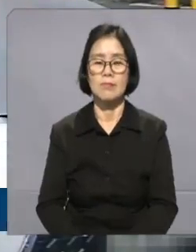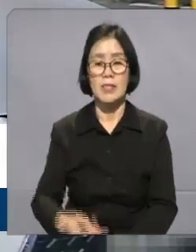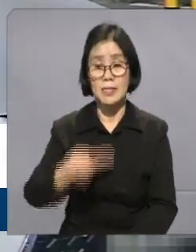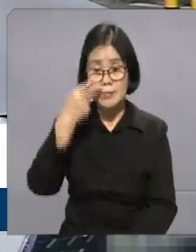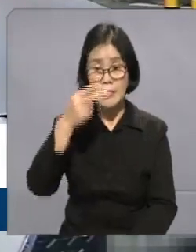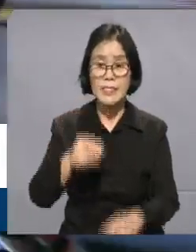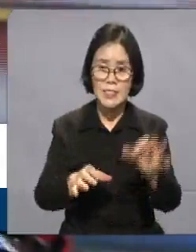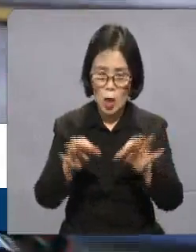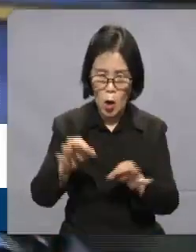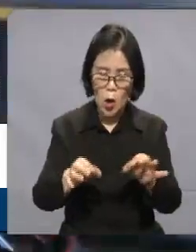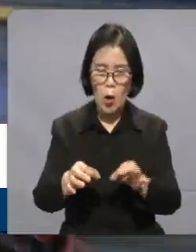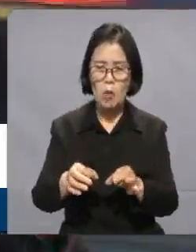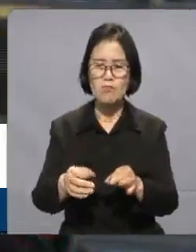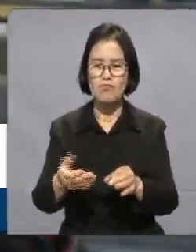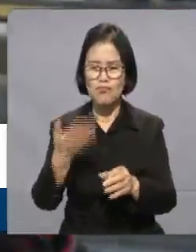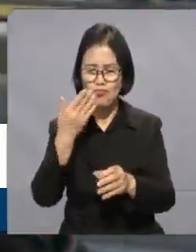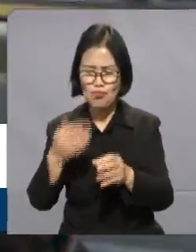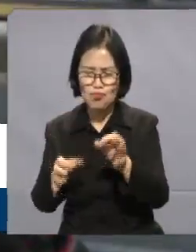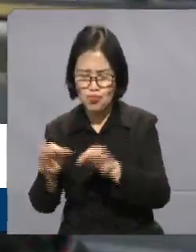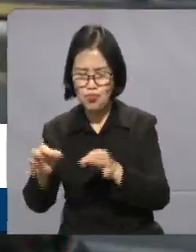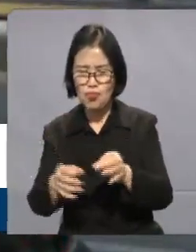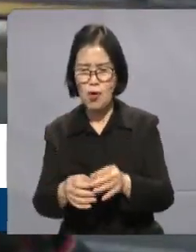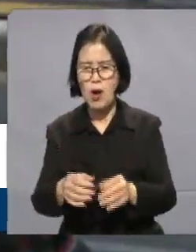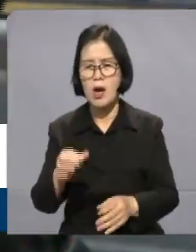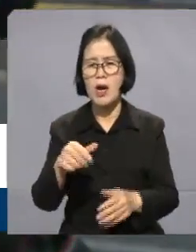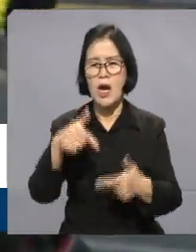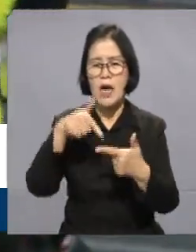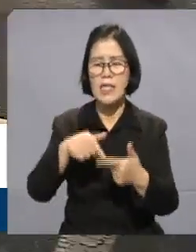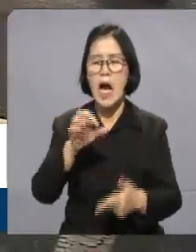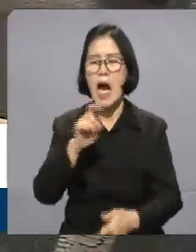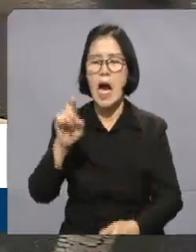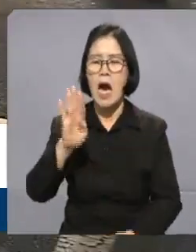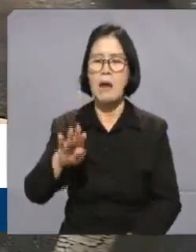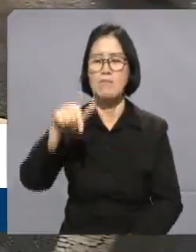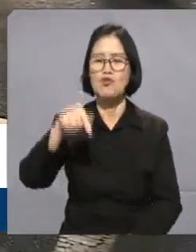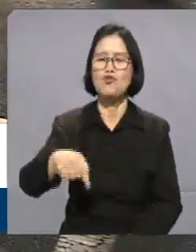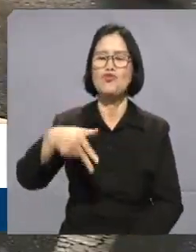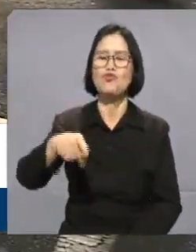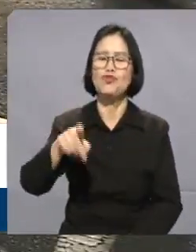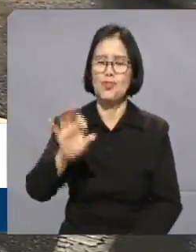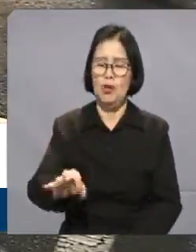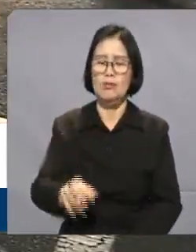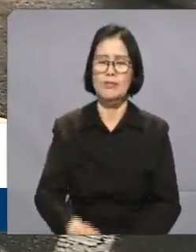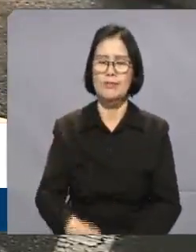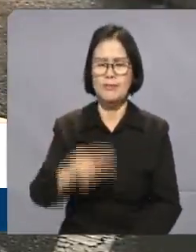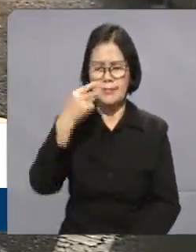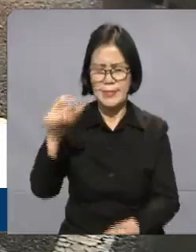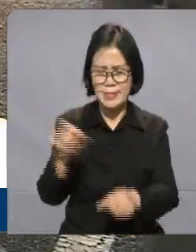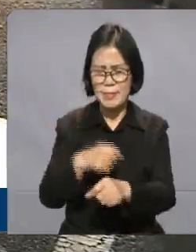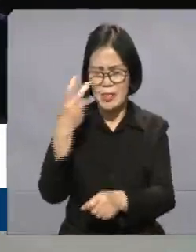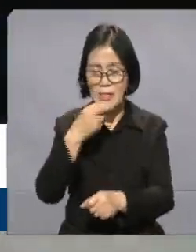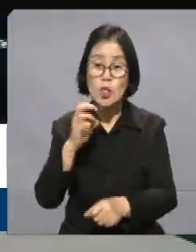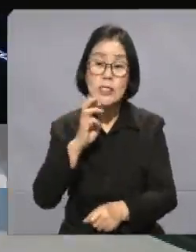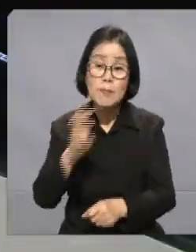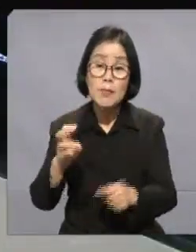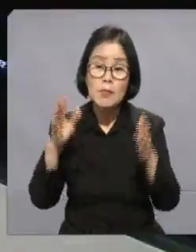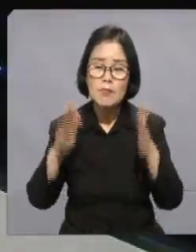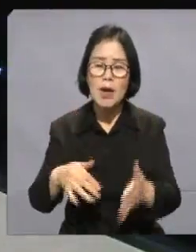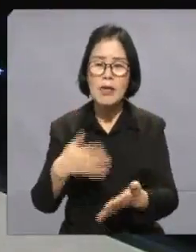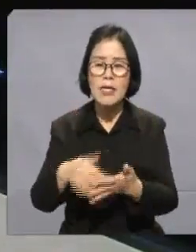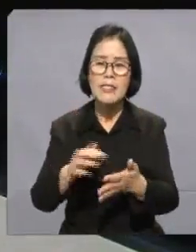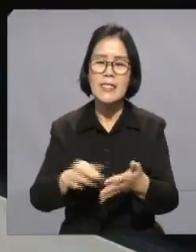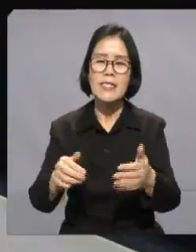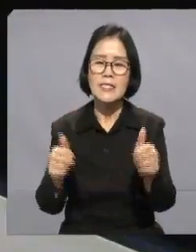음식점과 주점 등이 밀집한 서울 강남구 압구정 로데오역 주변. 음주운전 특별 단속 30여 분 만에 30대